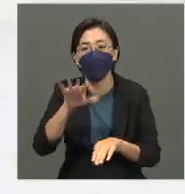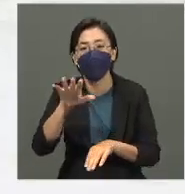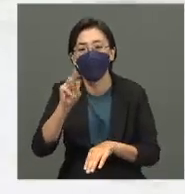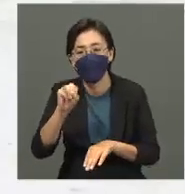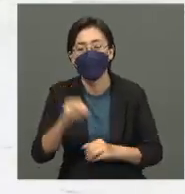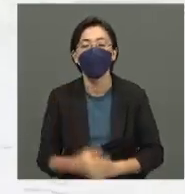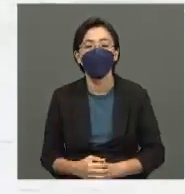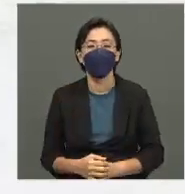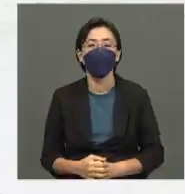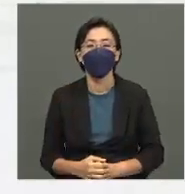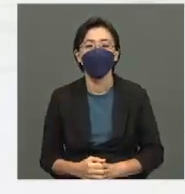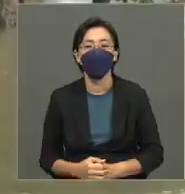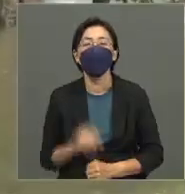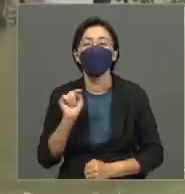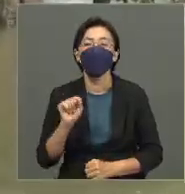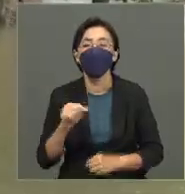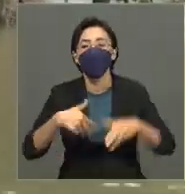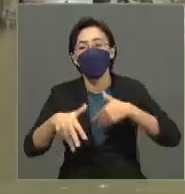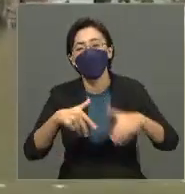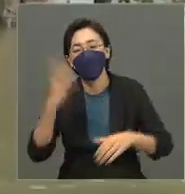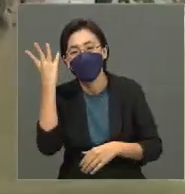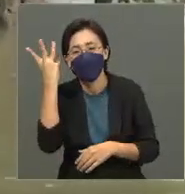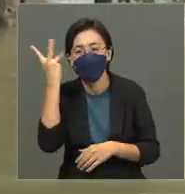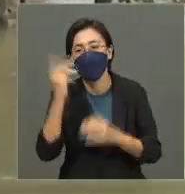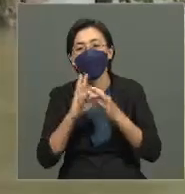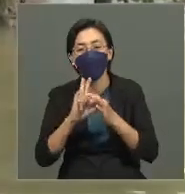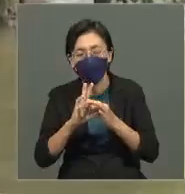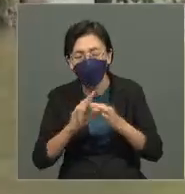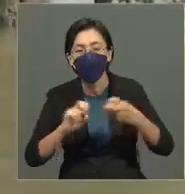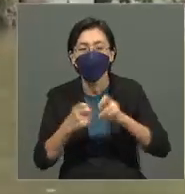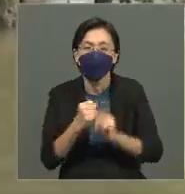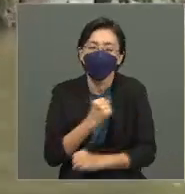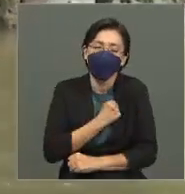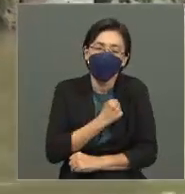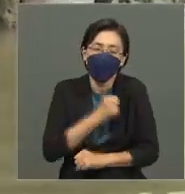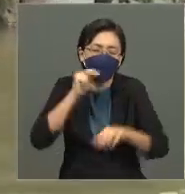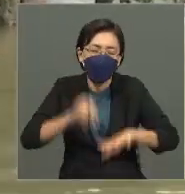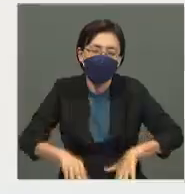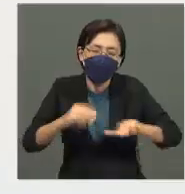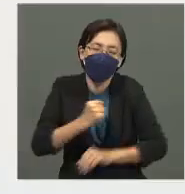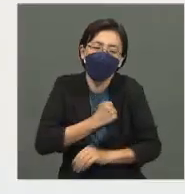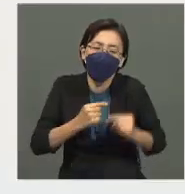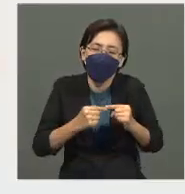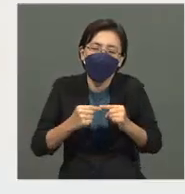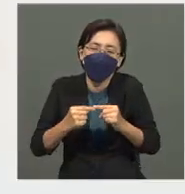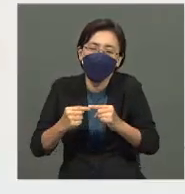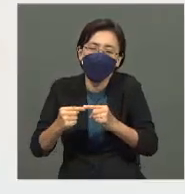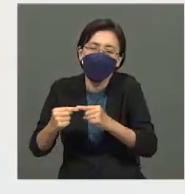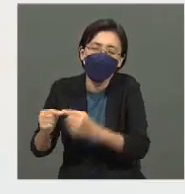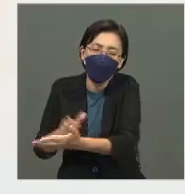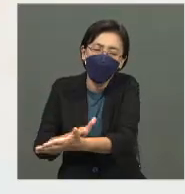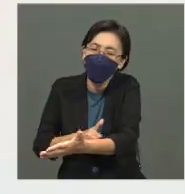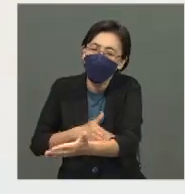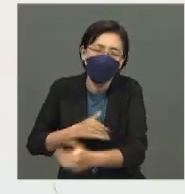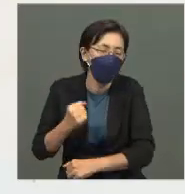ติเมตรนะครับนี่เป็นสิ่งที่ชาวบ้านกังวลนะครับว่าจะต้องทนไปกับน้ำท่วมในลักษณะนี้อีกนานแค่ไหนเ